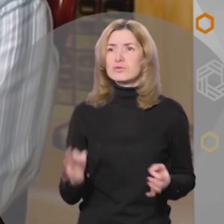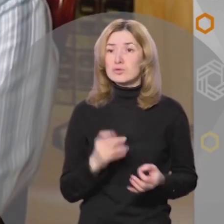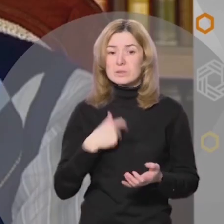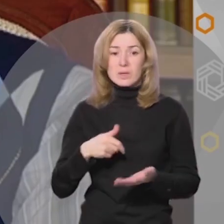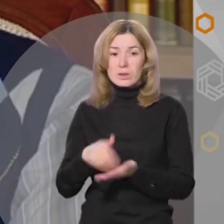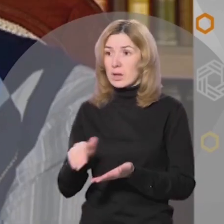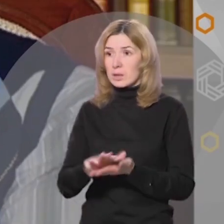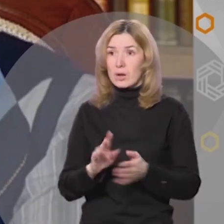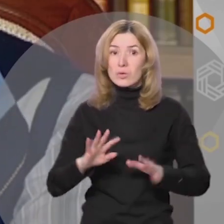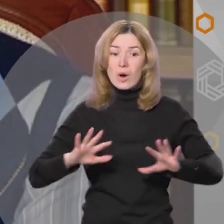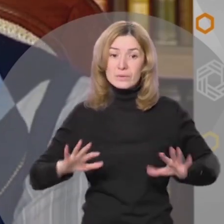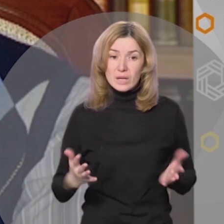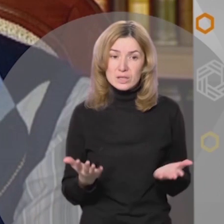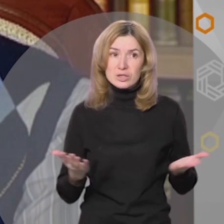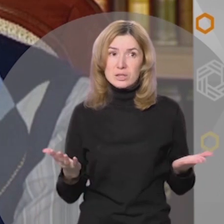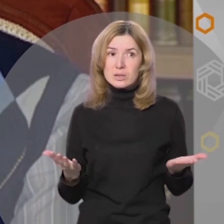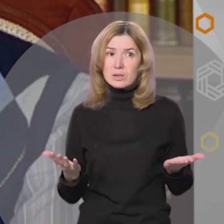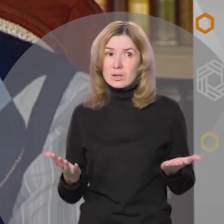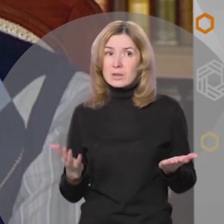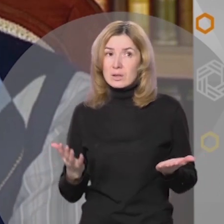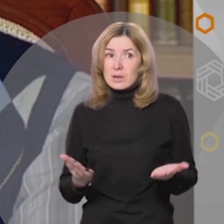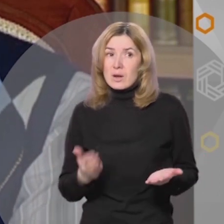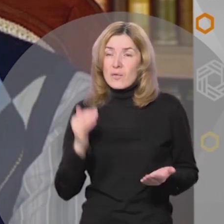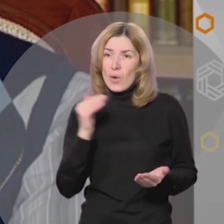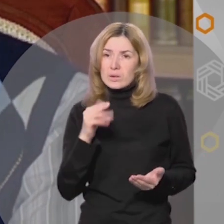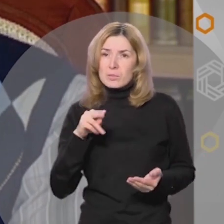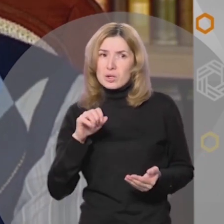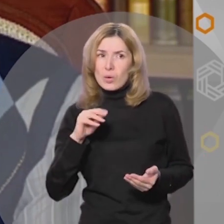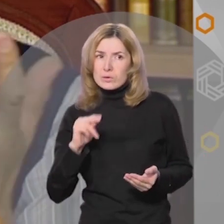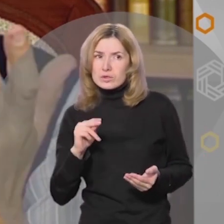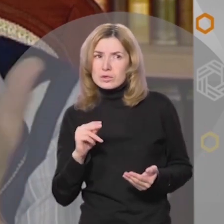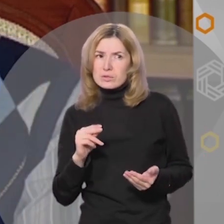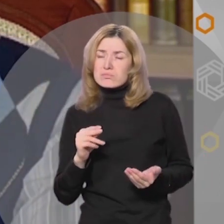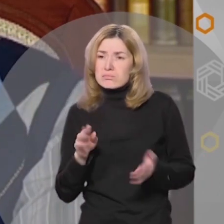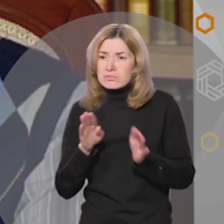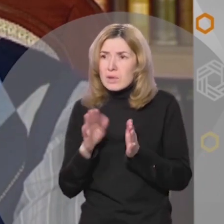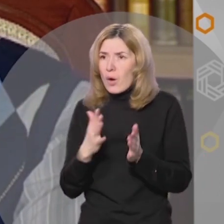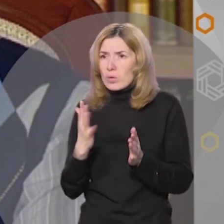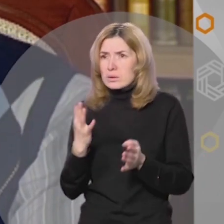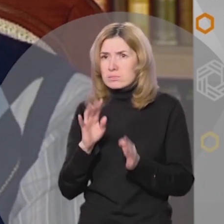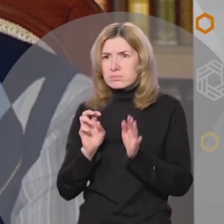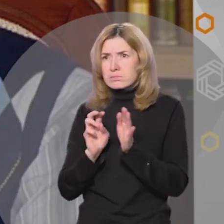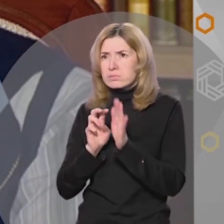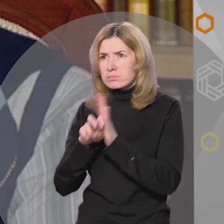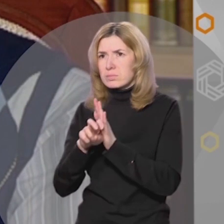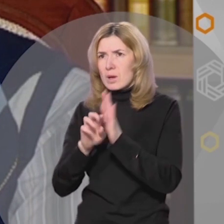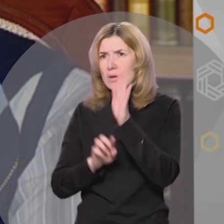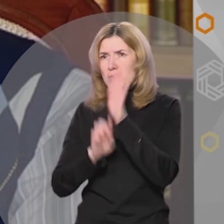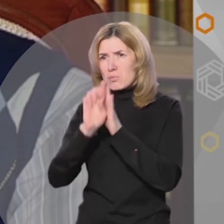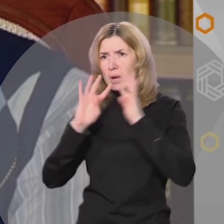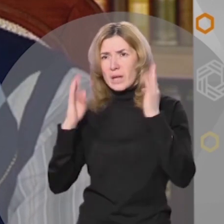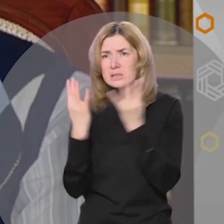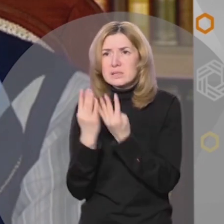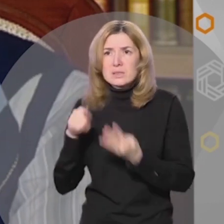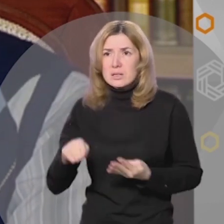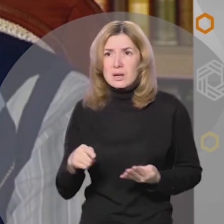отказывал. Но вот однажды Федор Петрович заехал в какой-то монастырь. Теперь уж никто и не